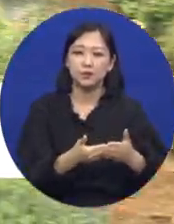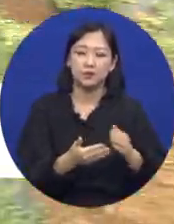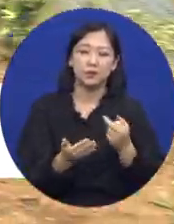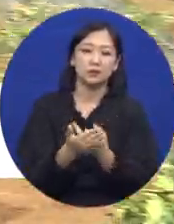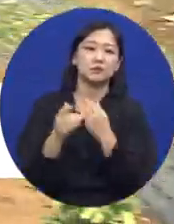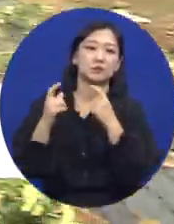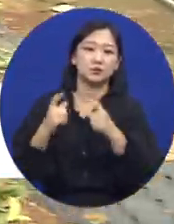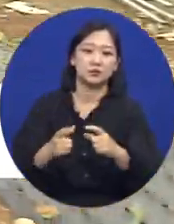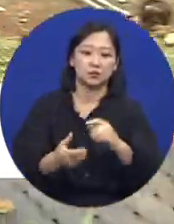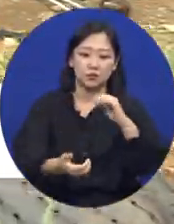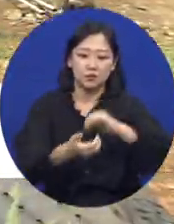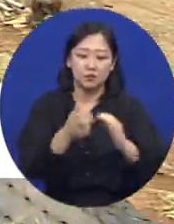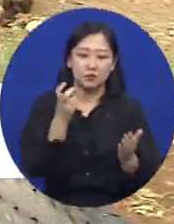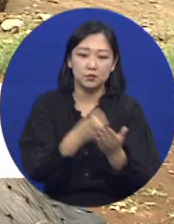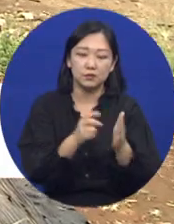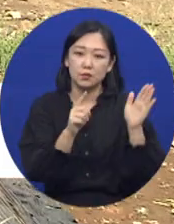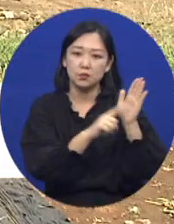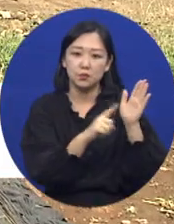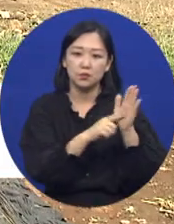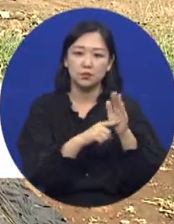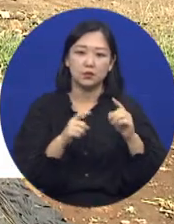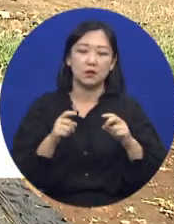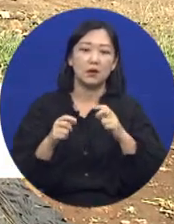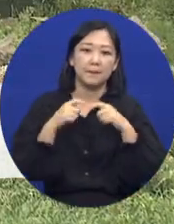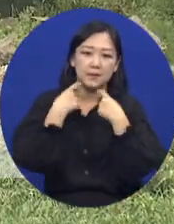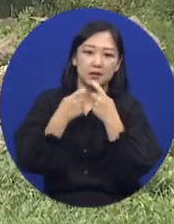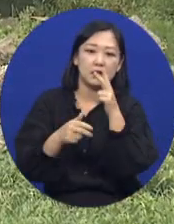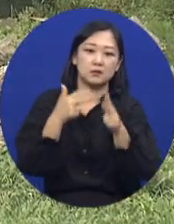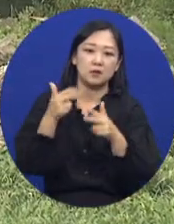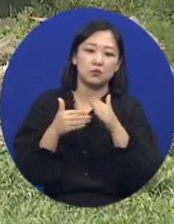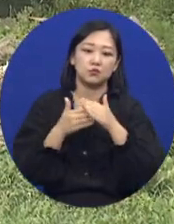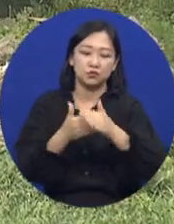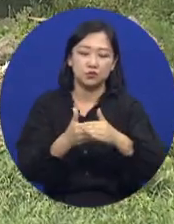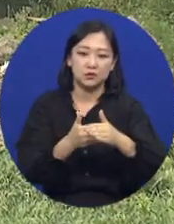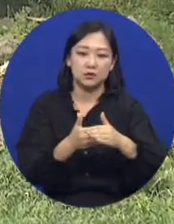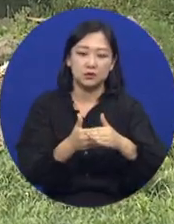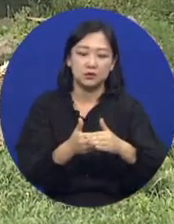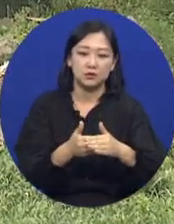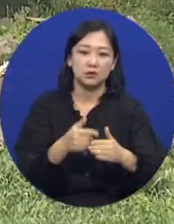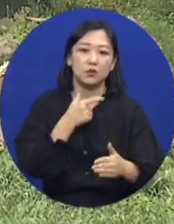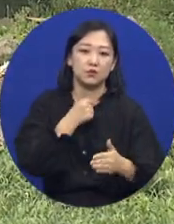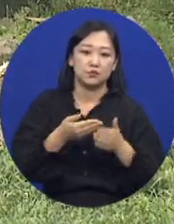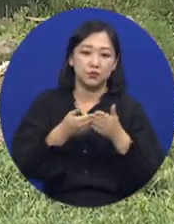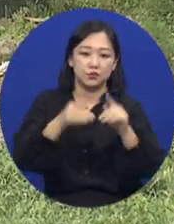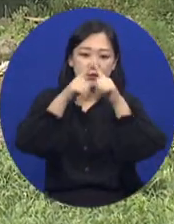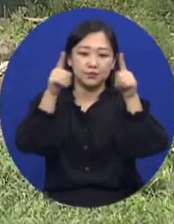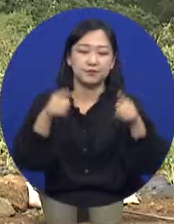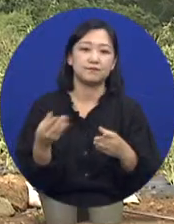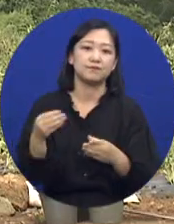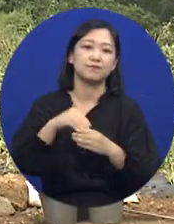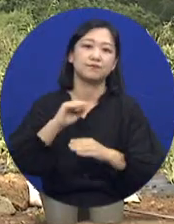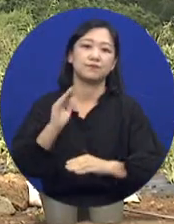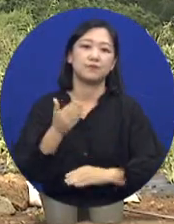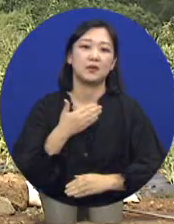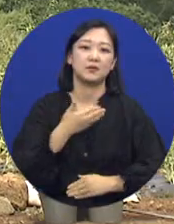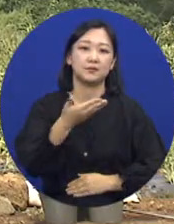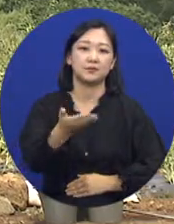도시공원 일몰제 공고문과 민간 특례 사업 추진 과정의 제안 요청서 등이 포함된 것으로 알려졌습니다.